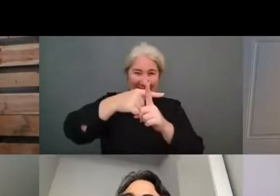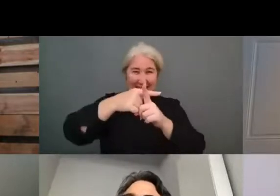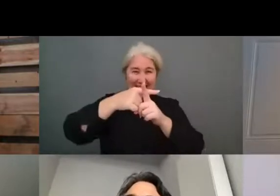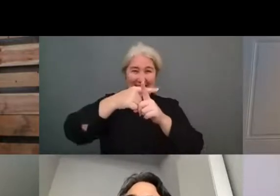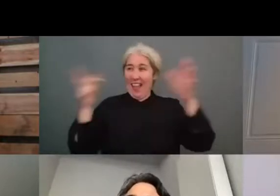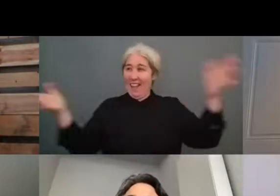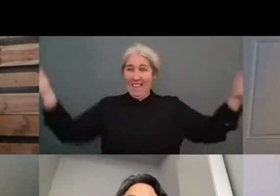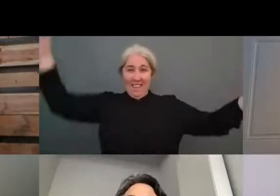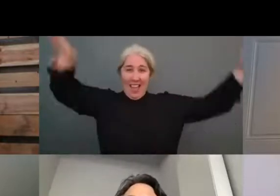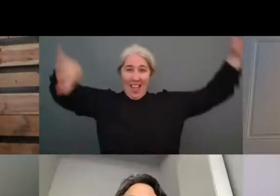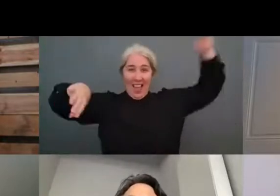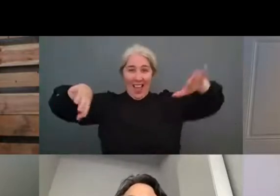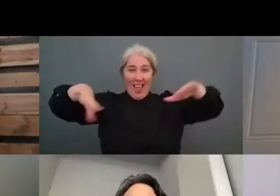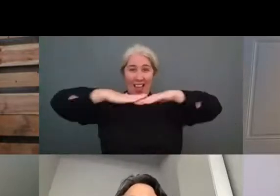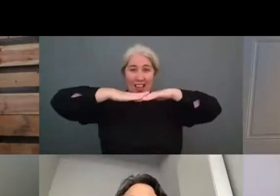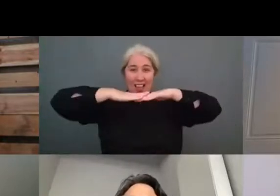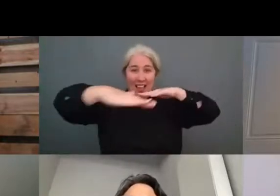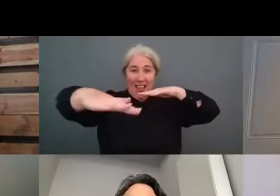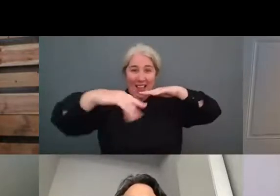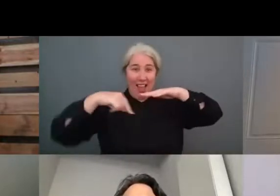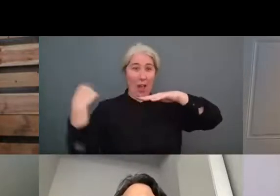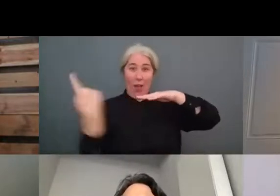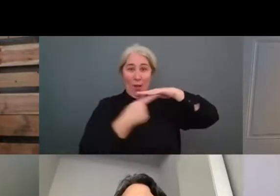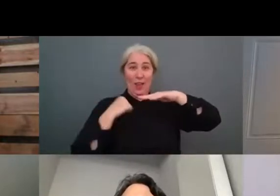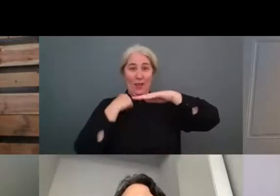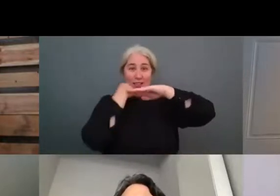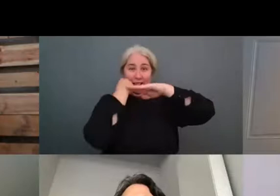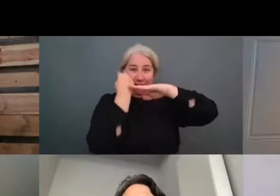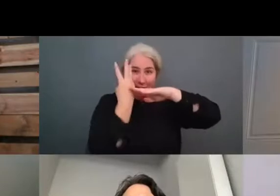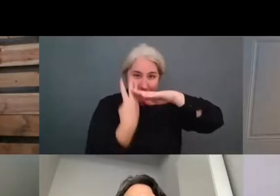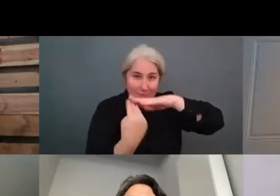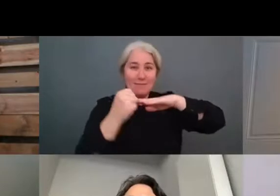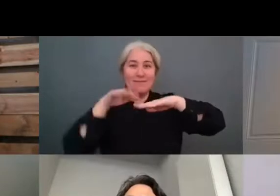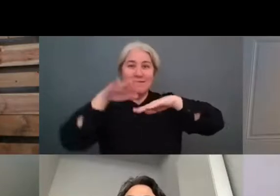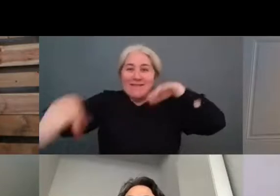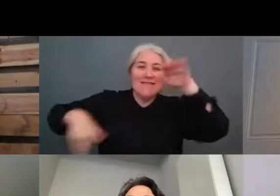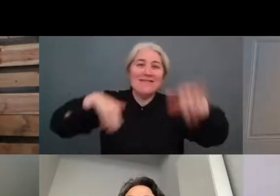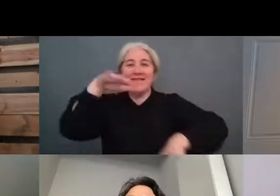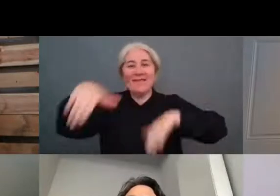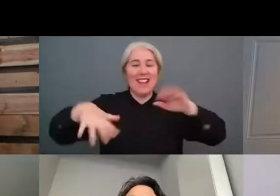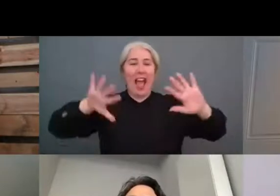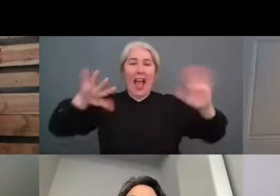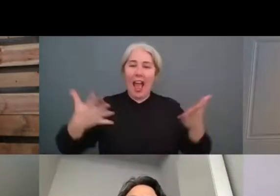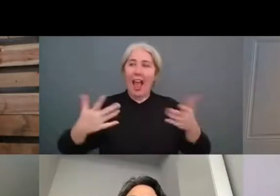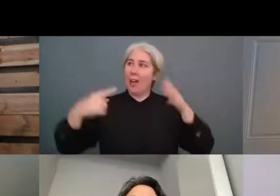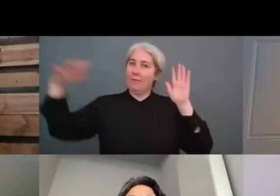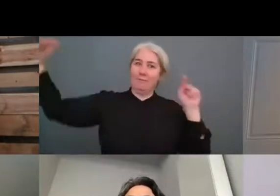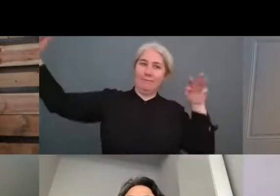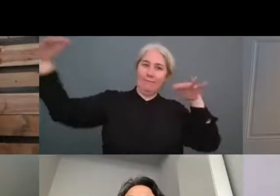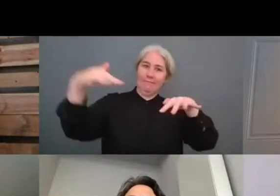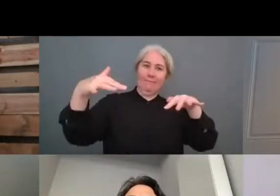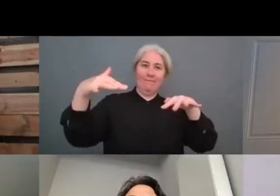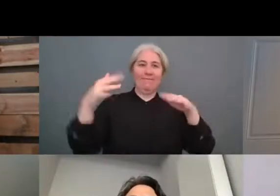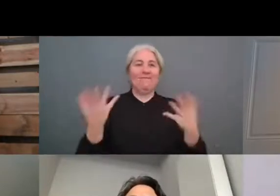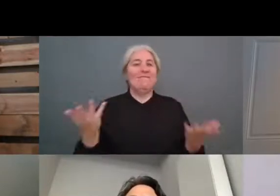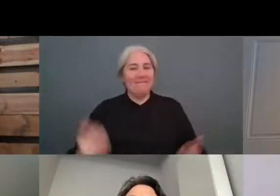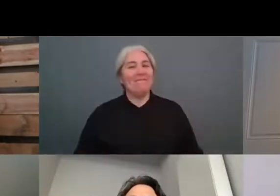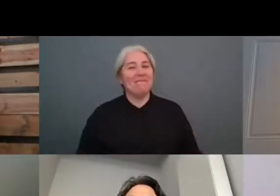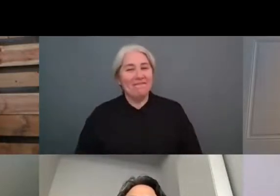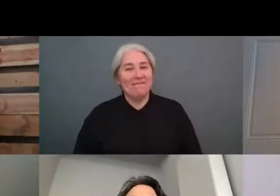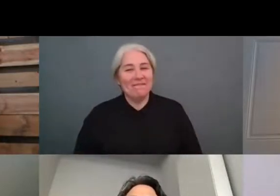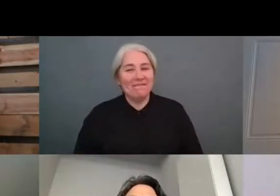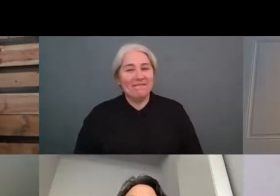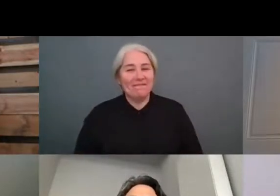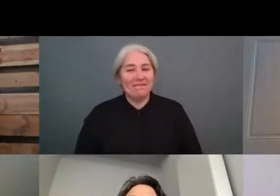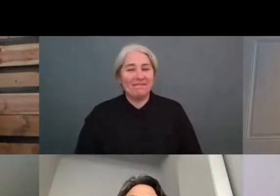merci beaucoup merci théo i just a quick reminder you can switch language you have at your